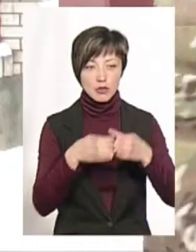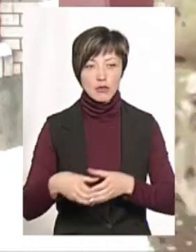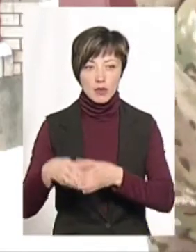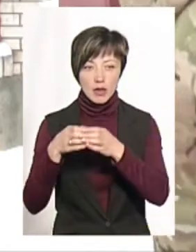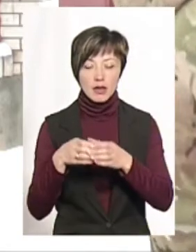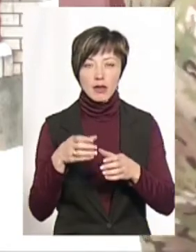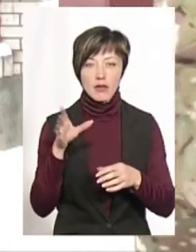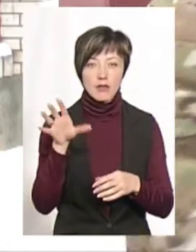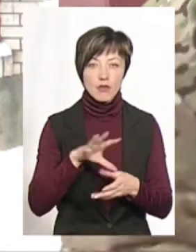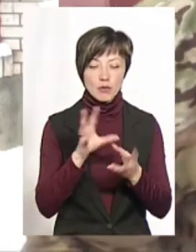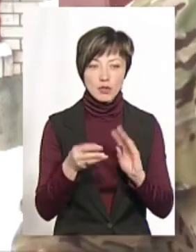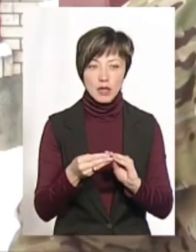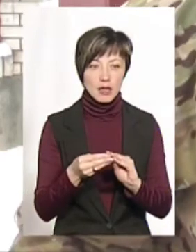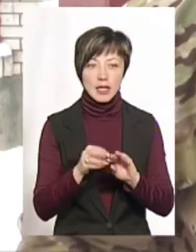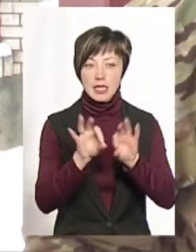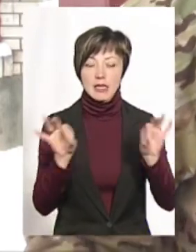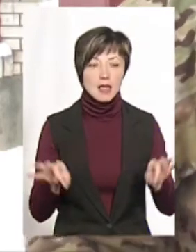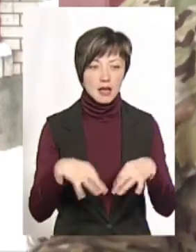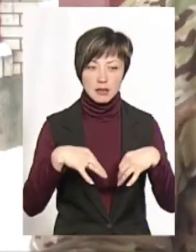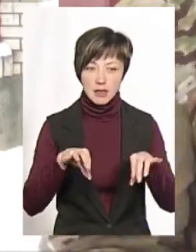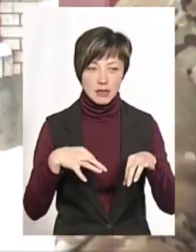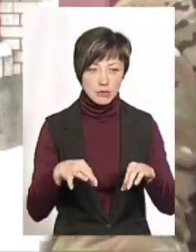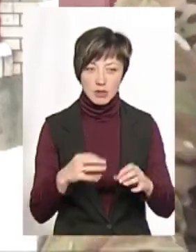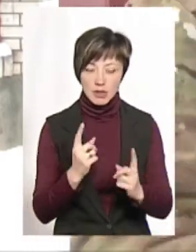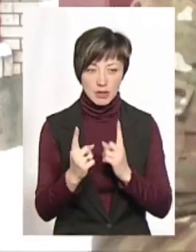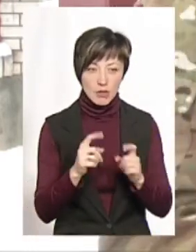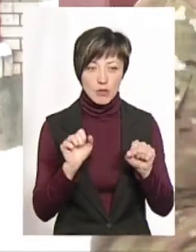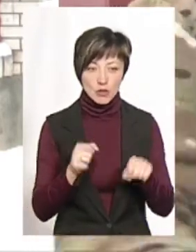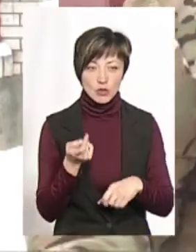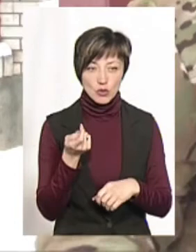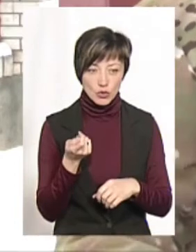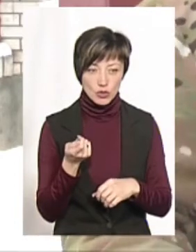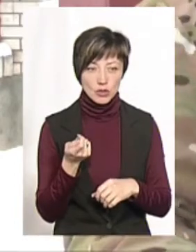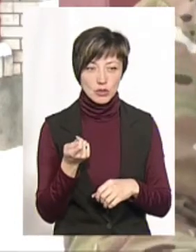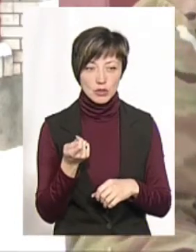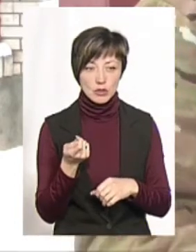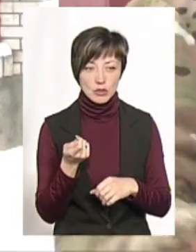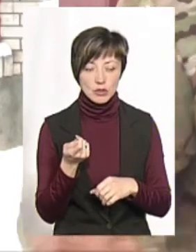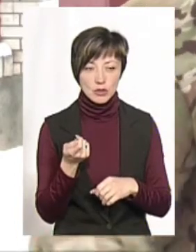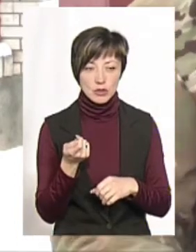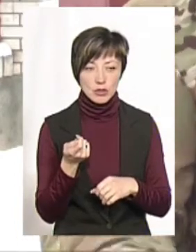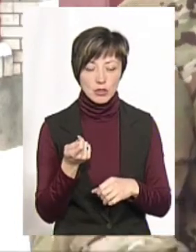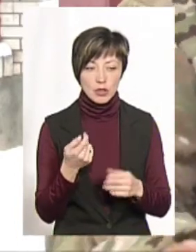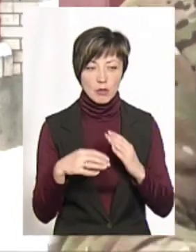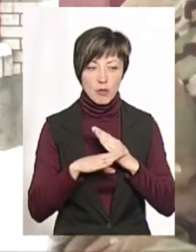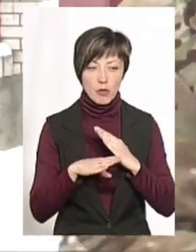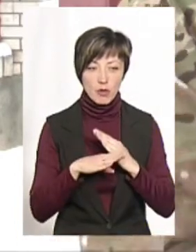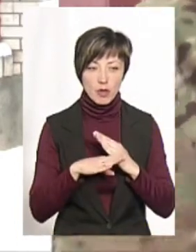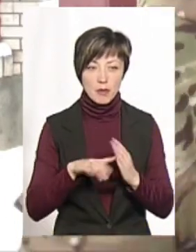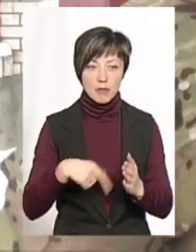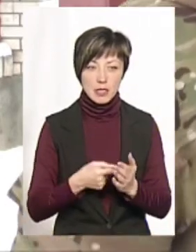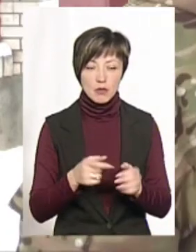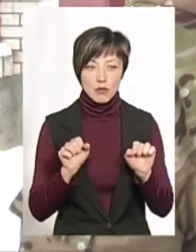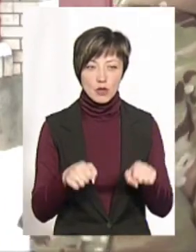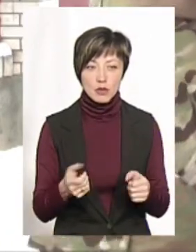Немає. Туди взагалі ніяка транспорт не доходить. Можна хоч чуть-чуть, щоб нам помогли город. Ми,